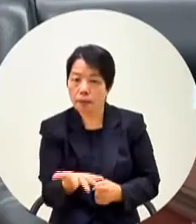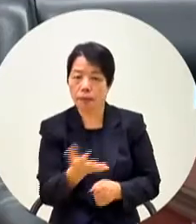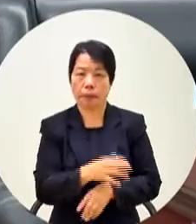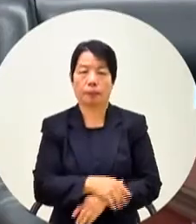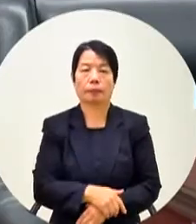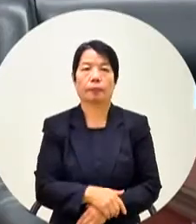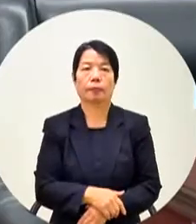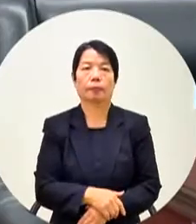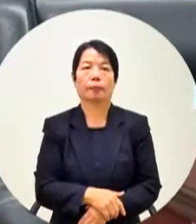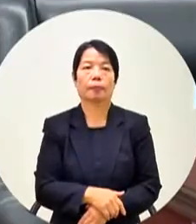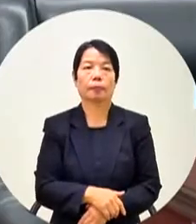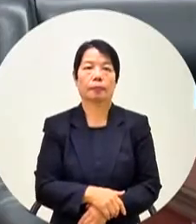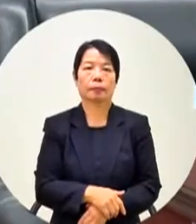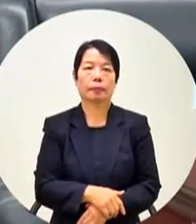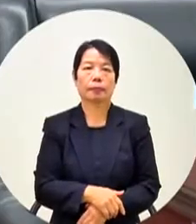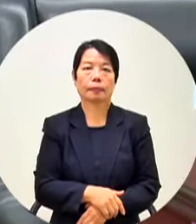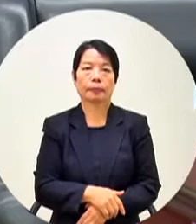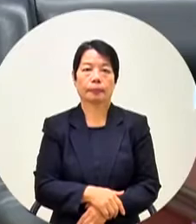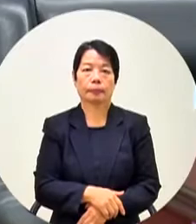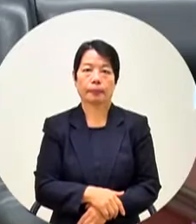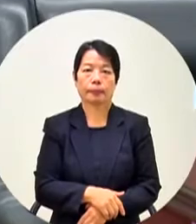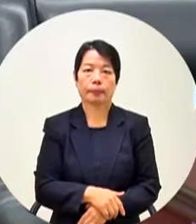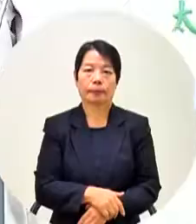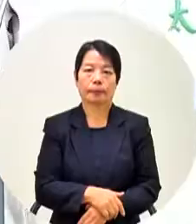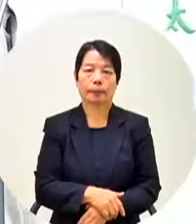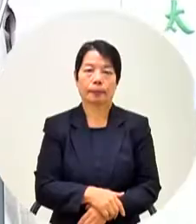张局长，请答复。